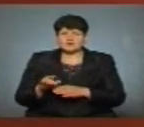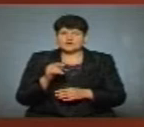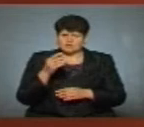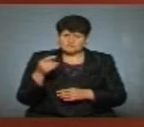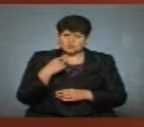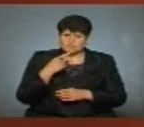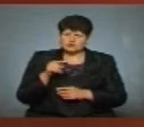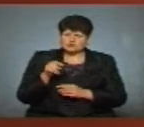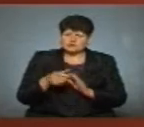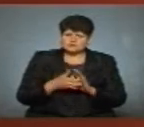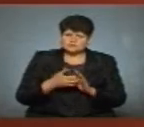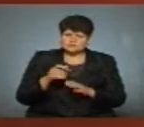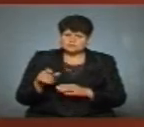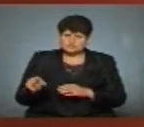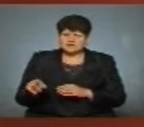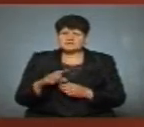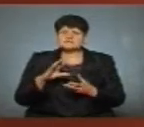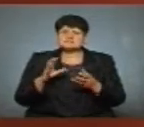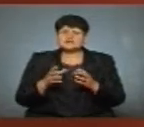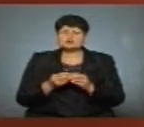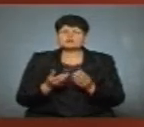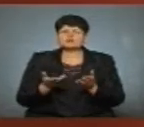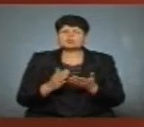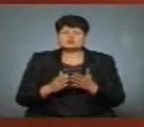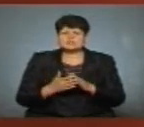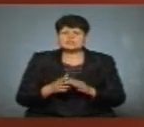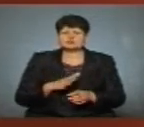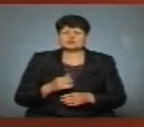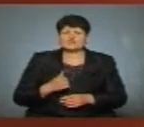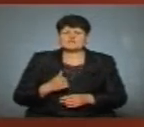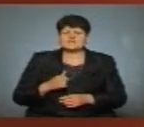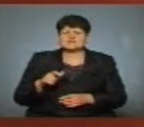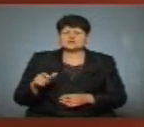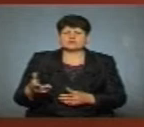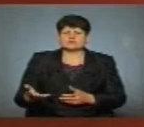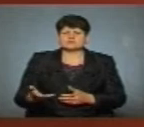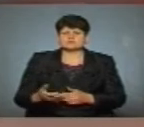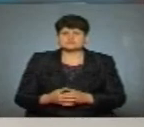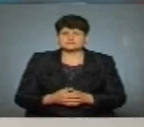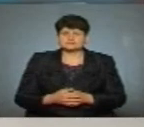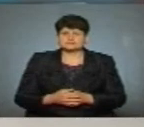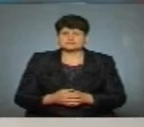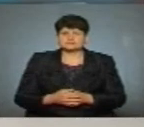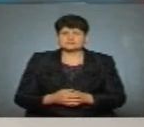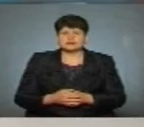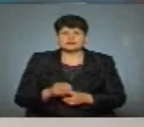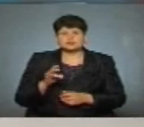був недобір. Загалом, в якому стані було військо українське? Ну,